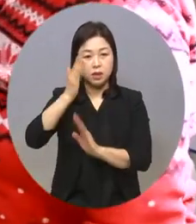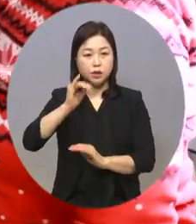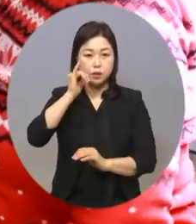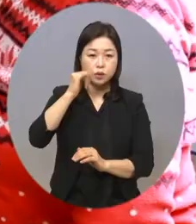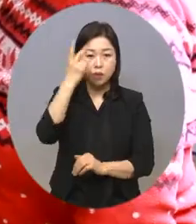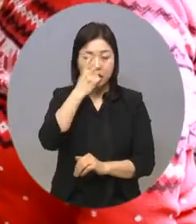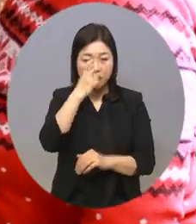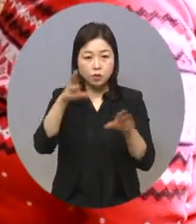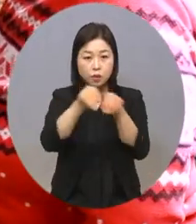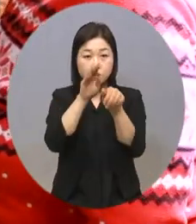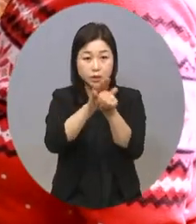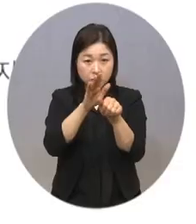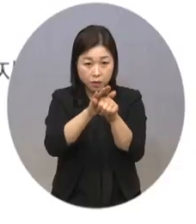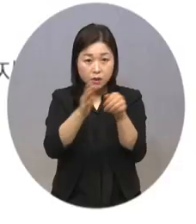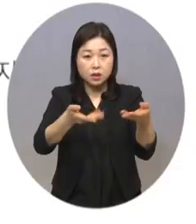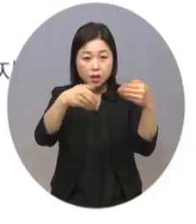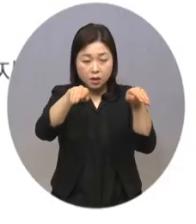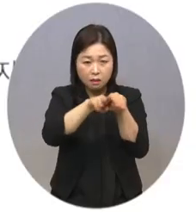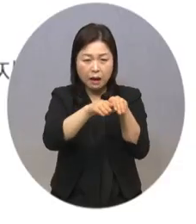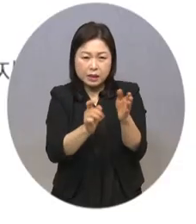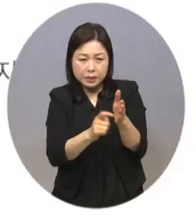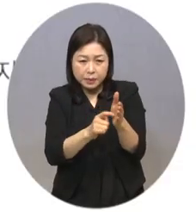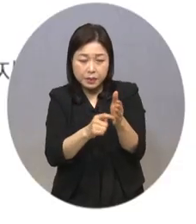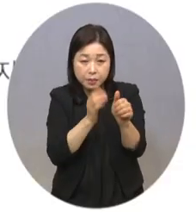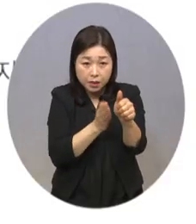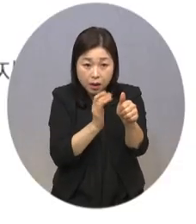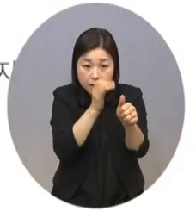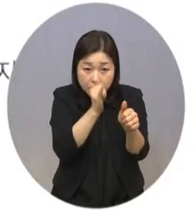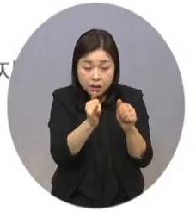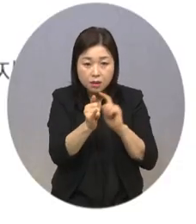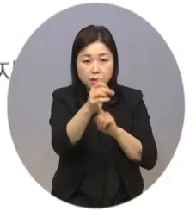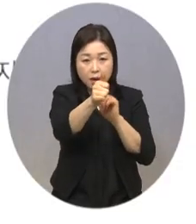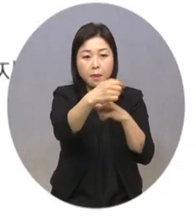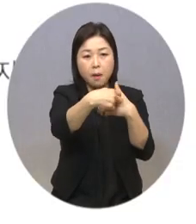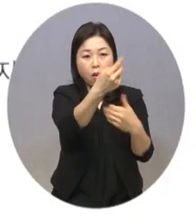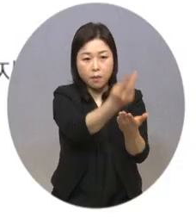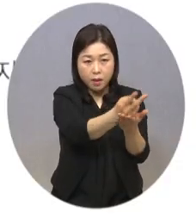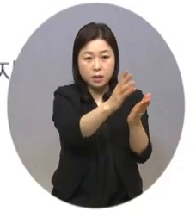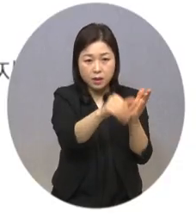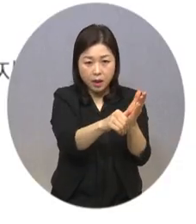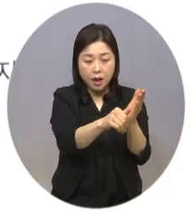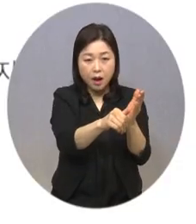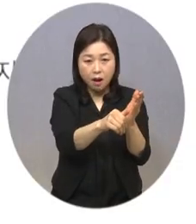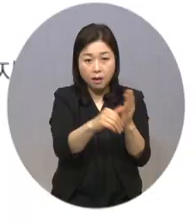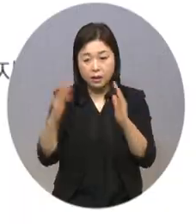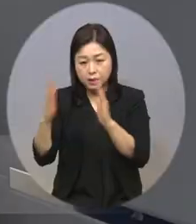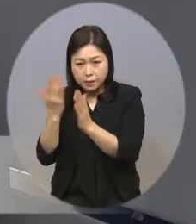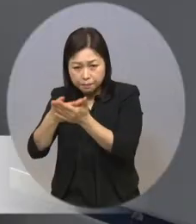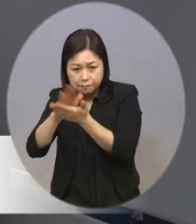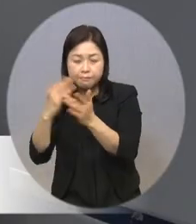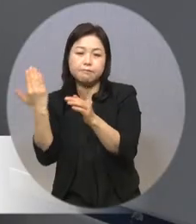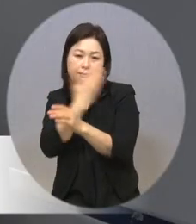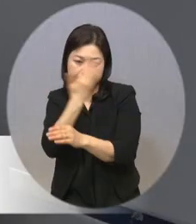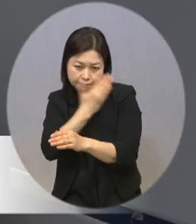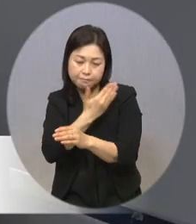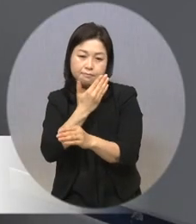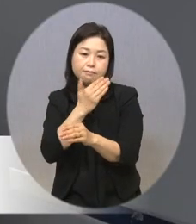중독관리통합지원센터의 긴급 요청으로 대상자의 병원 입원 기간 동안 신속하게 진행되었습니다.